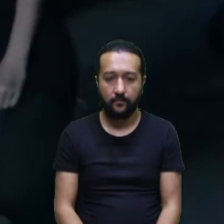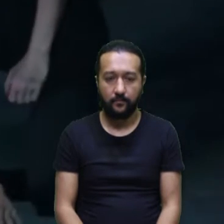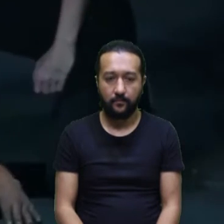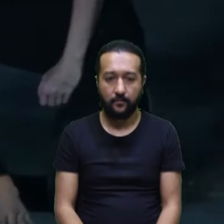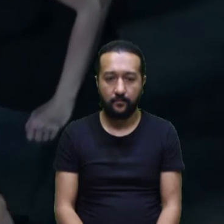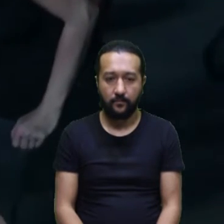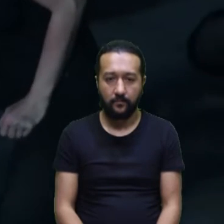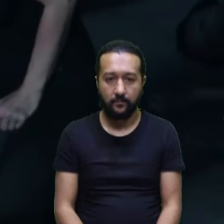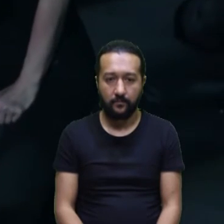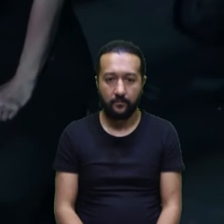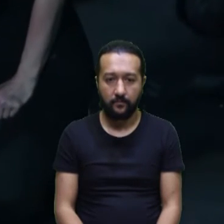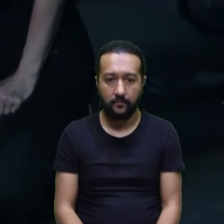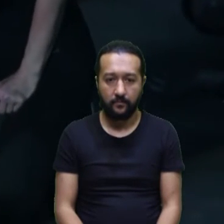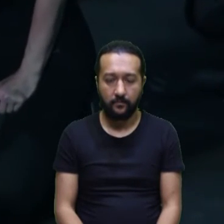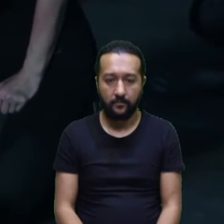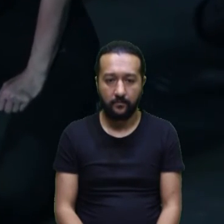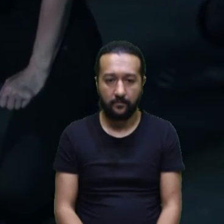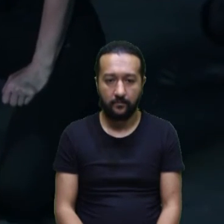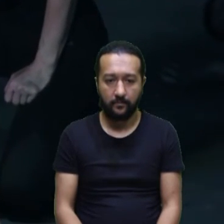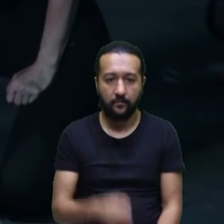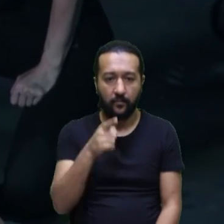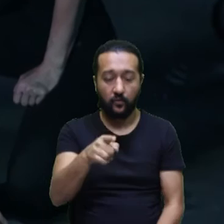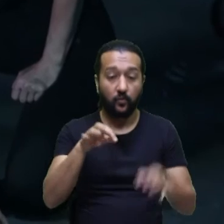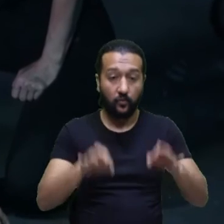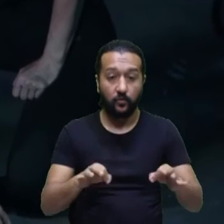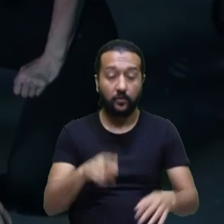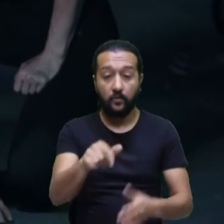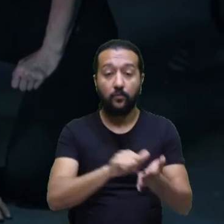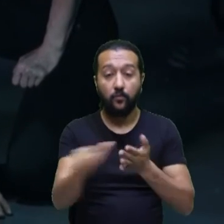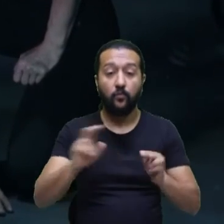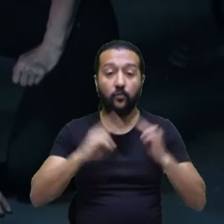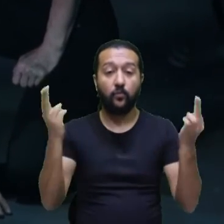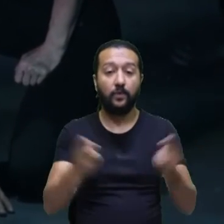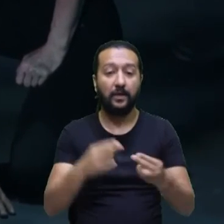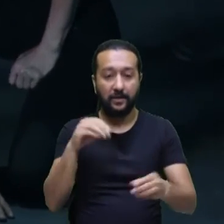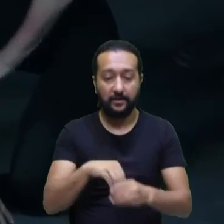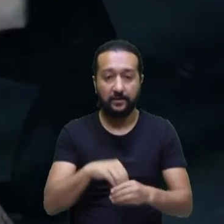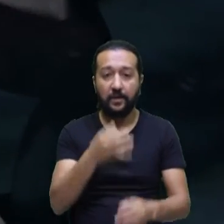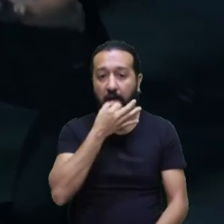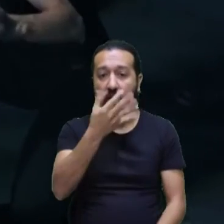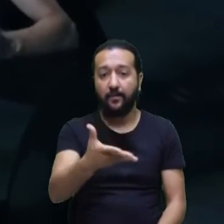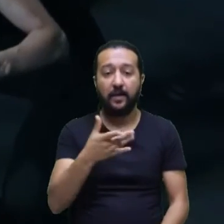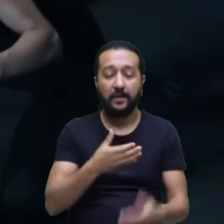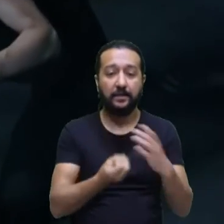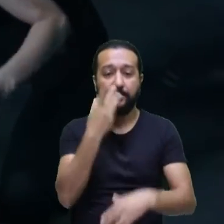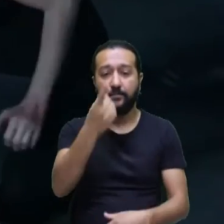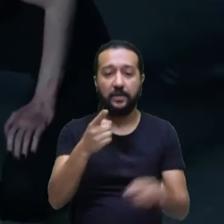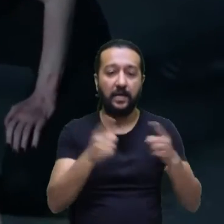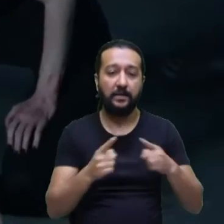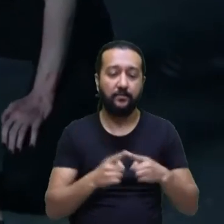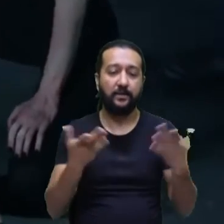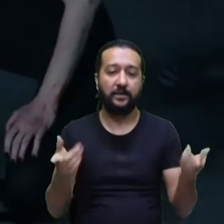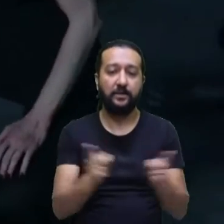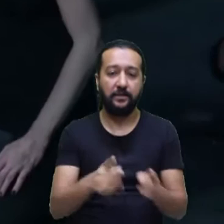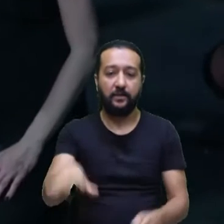Yere çöküp saçlarından tutarak birinin başını kaldırdı. Şu anda bütün dünya için haberlerde geçen bir sayıdan